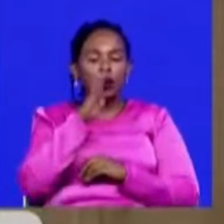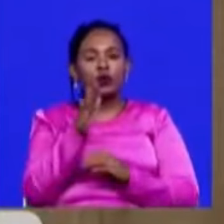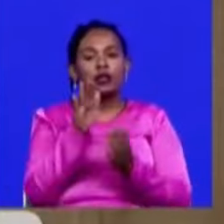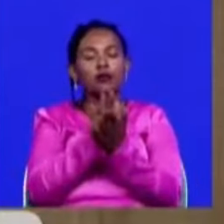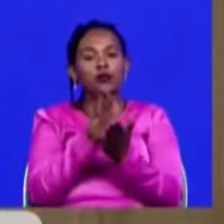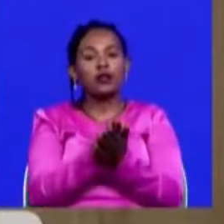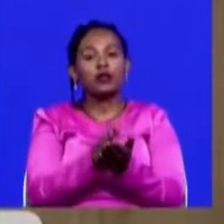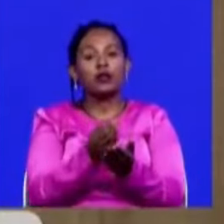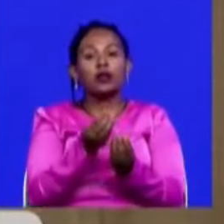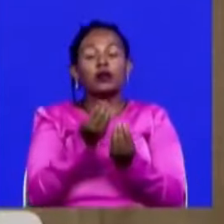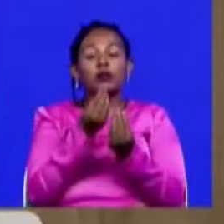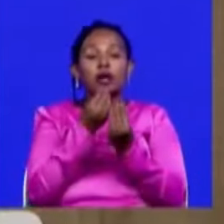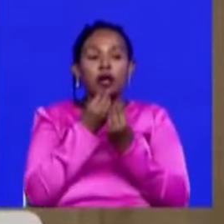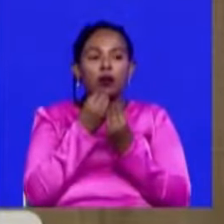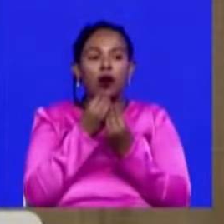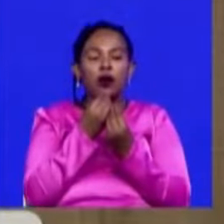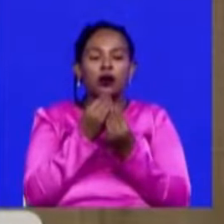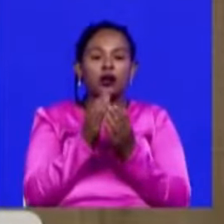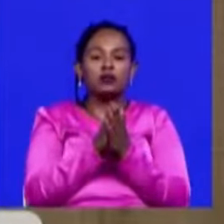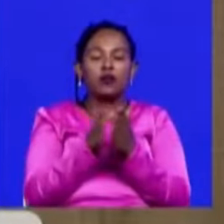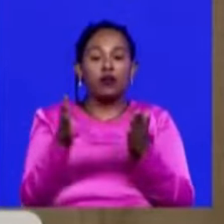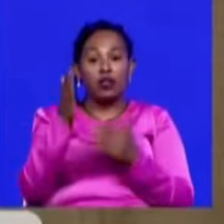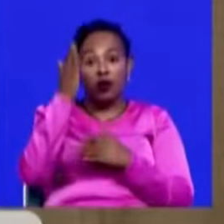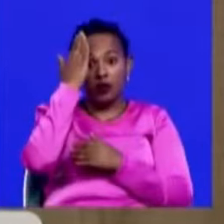ደግሞ በምን ያክል ቁጥር እንዳስፋፋን ታውቃላችሁ።